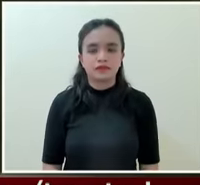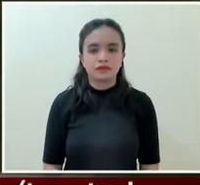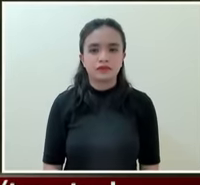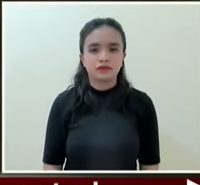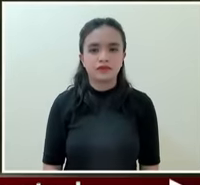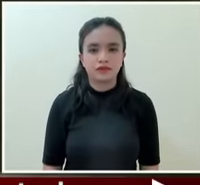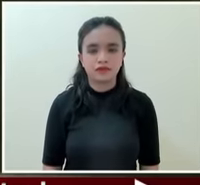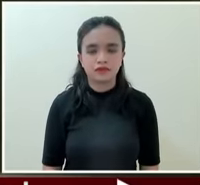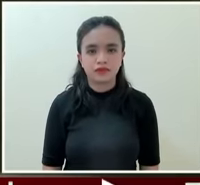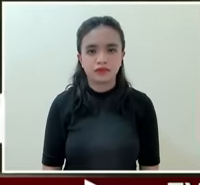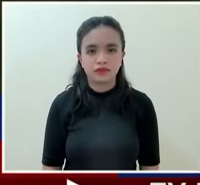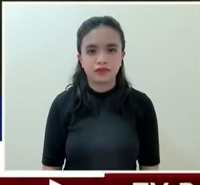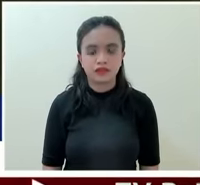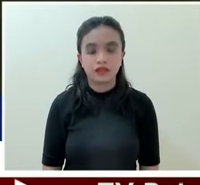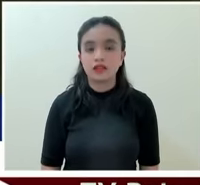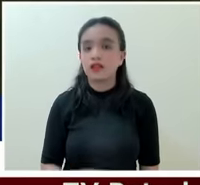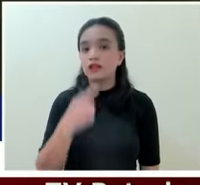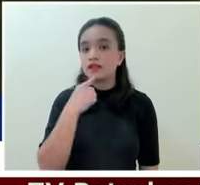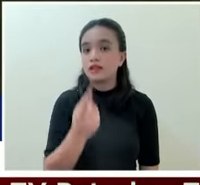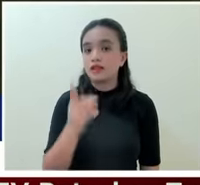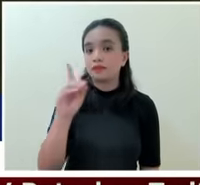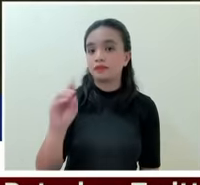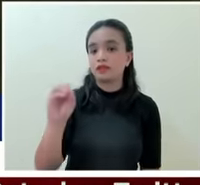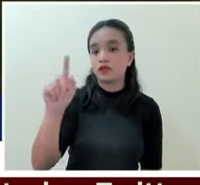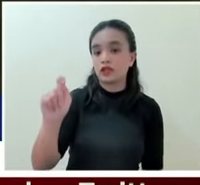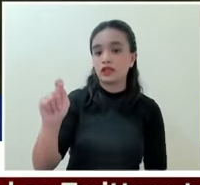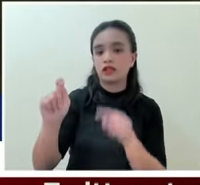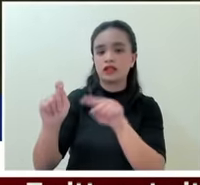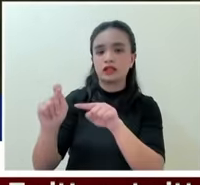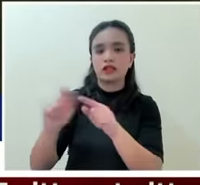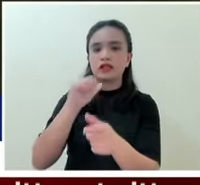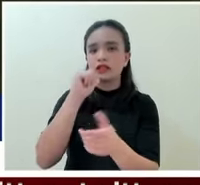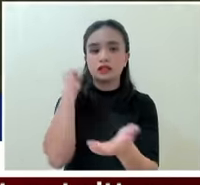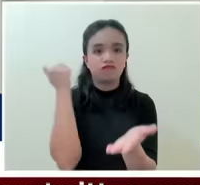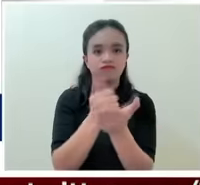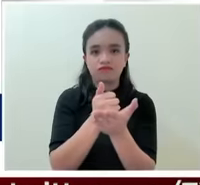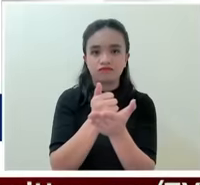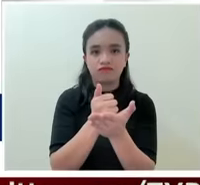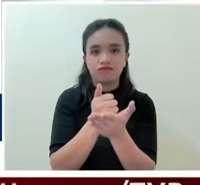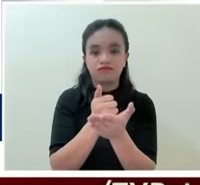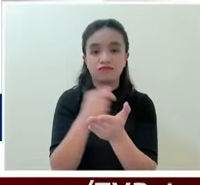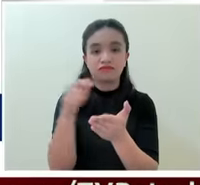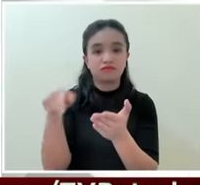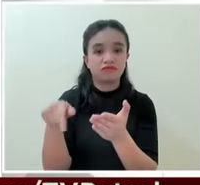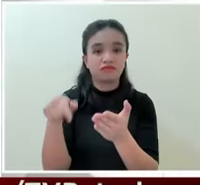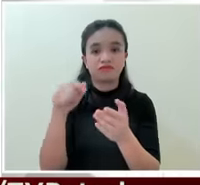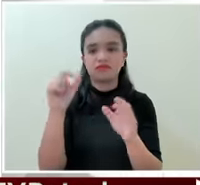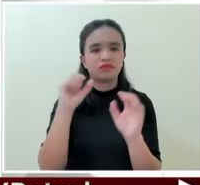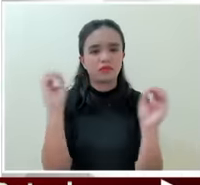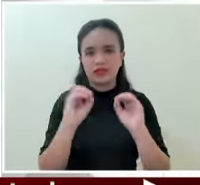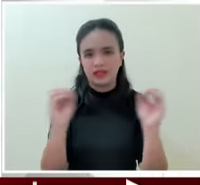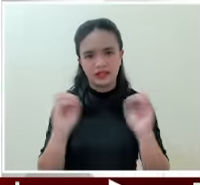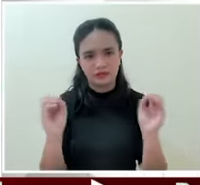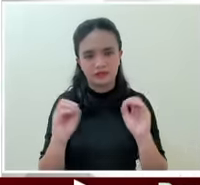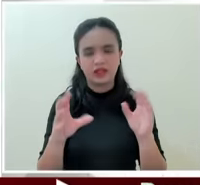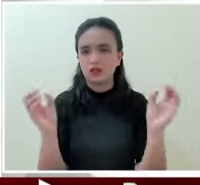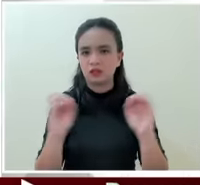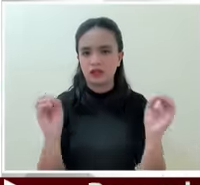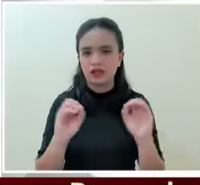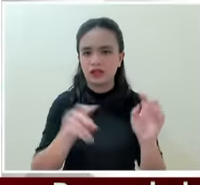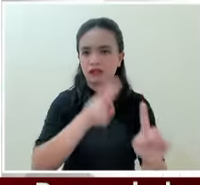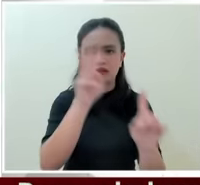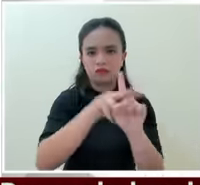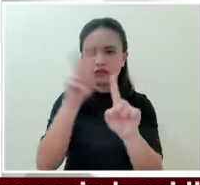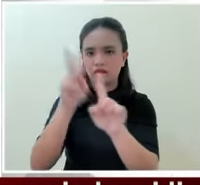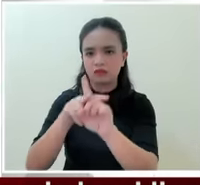Kabayan, sinabi naman ng Department of Tourism na hindi accredited tourism establishment ang Captain Speak at wala rin itong pending na application